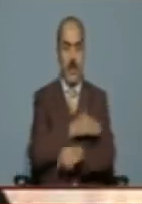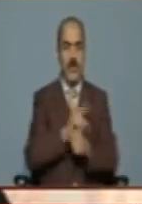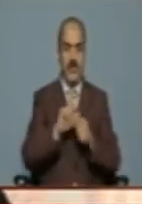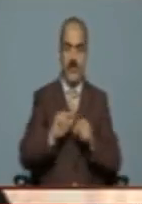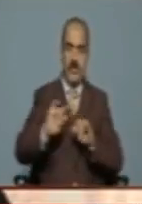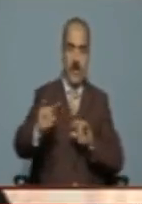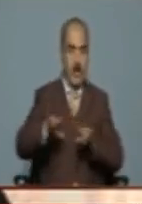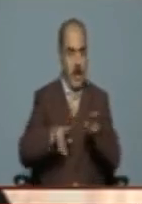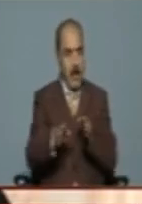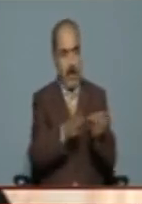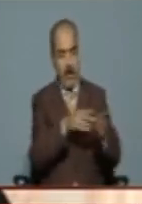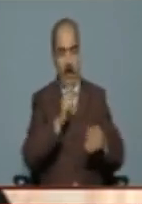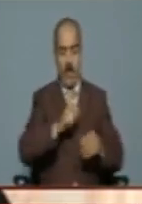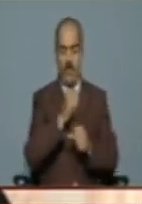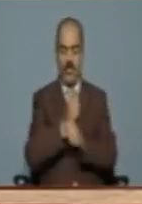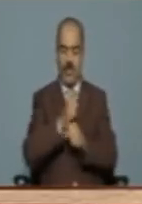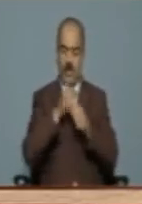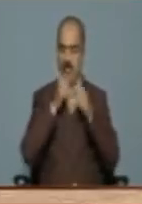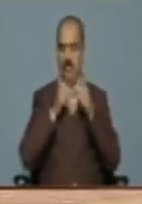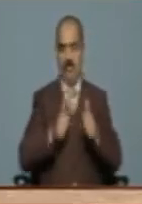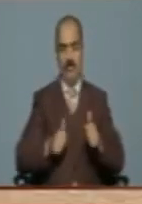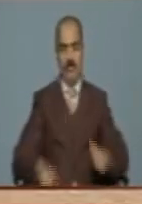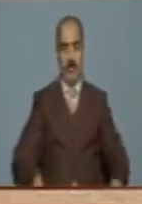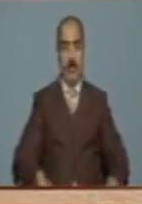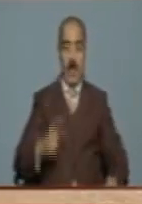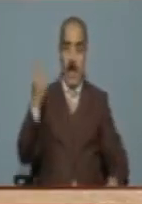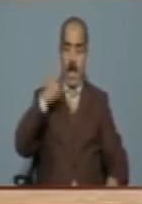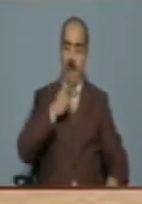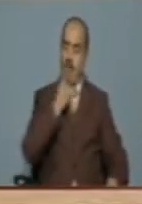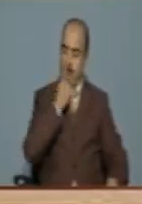والهيئات القضائية المهمة الموكلة إلينا